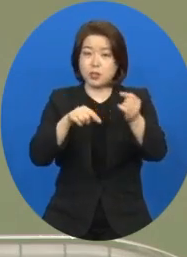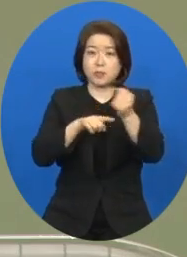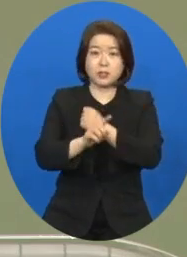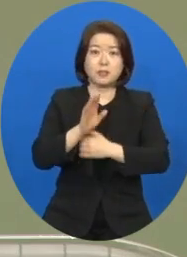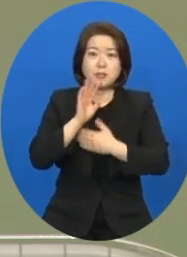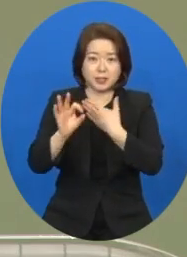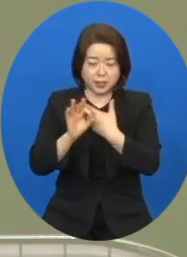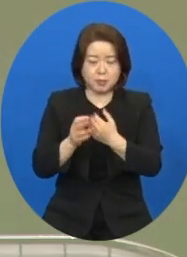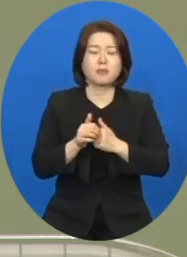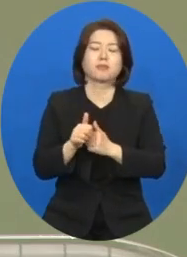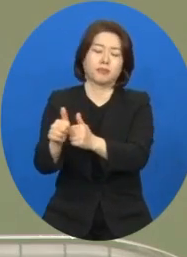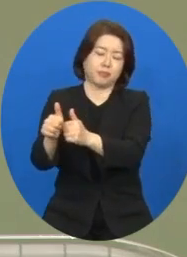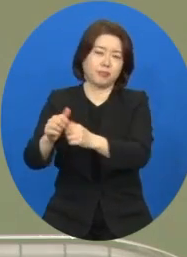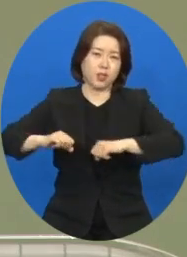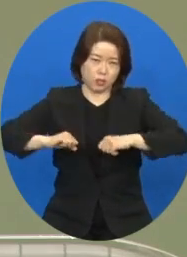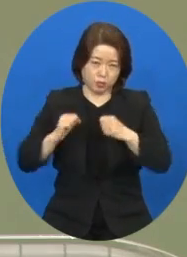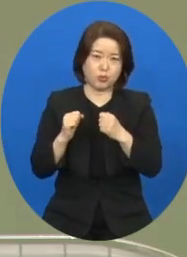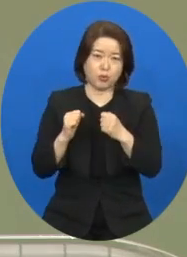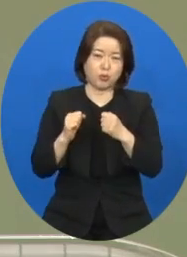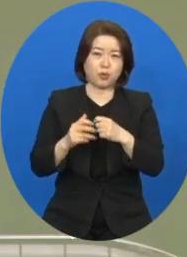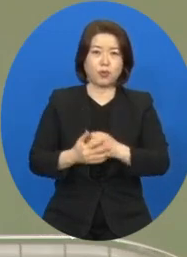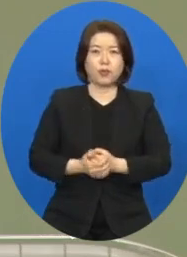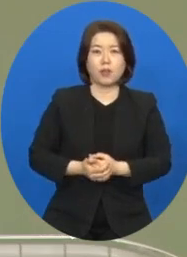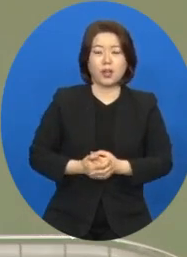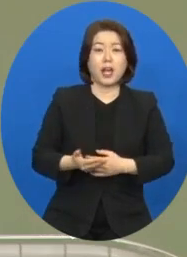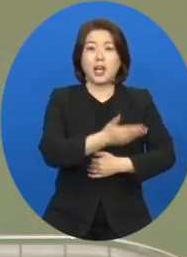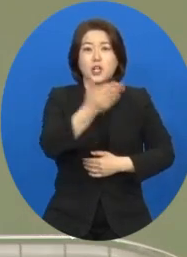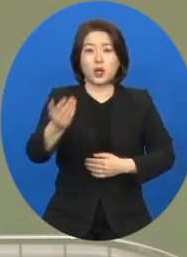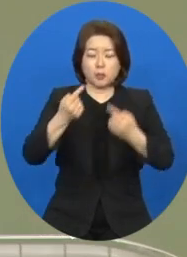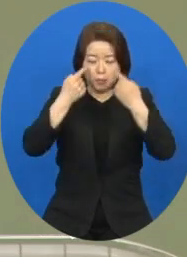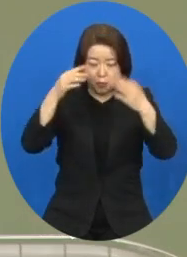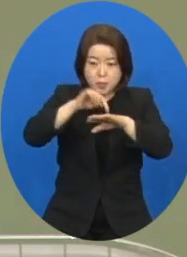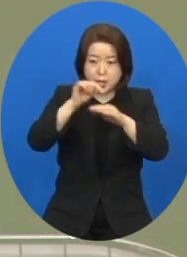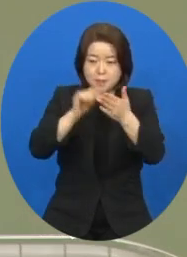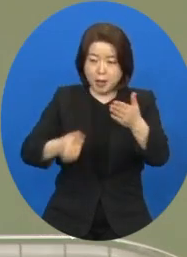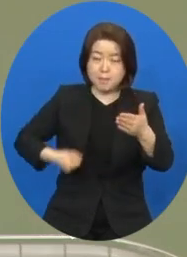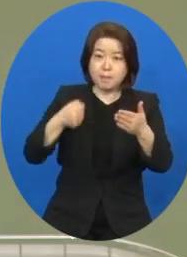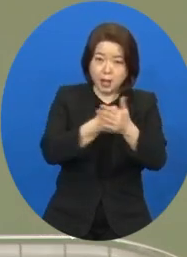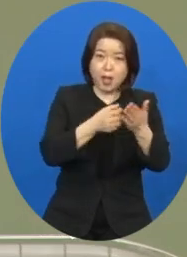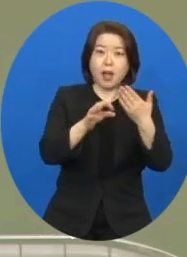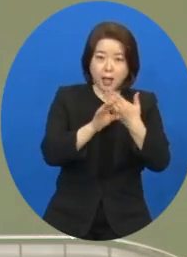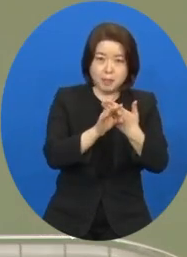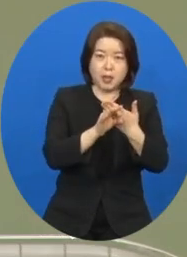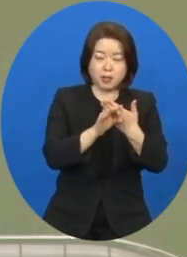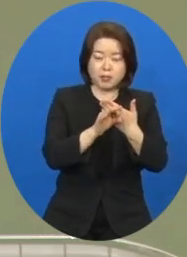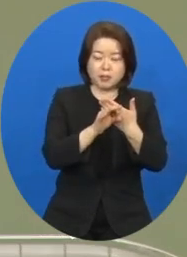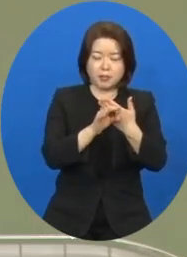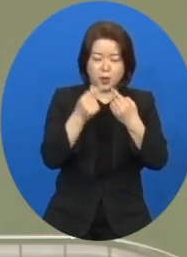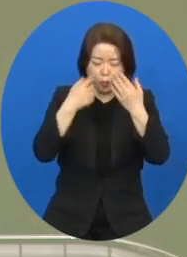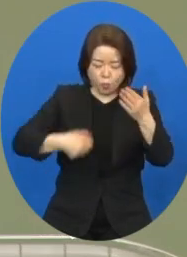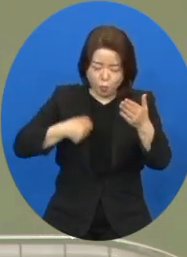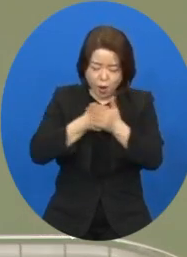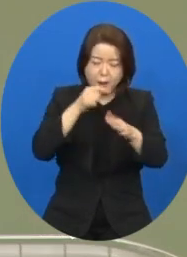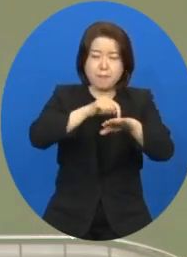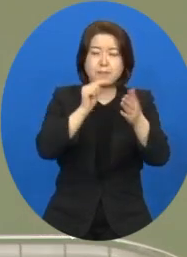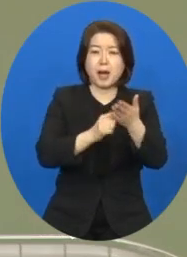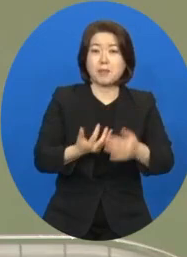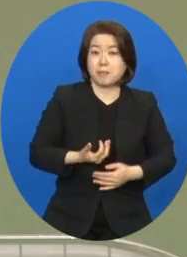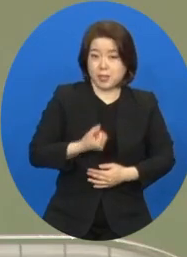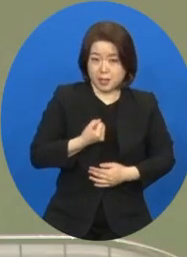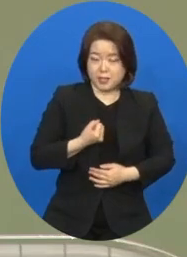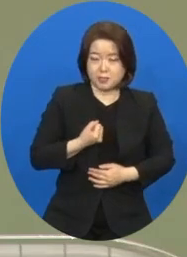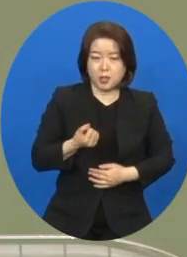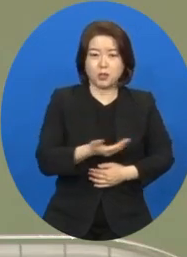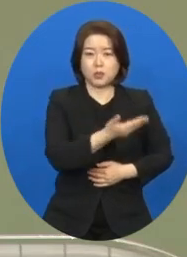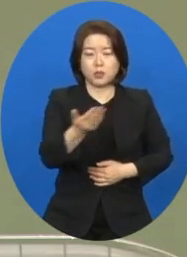따라갑니다. 여러분이 분명하게 마음을 그렇게 정하고 나면 확정된 마음을 가지고 있으면 여러분